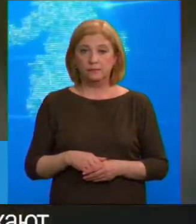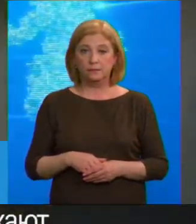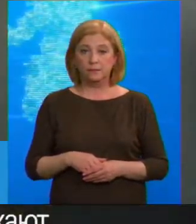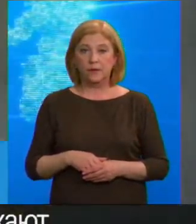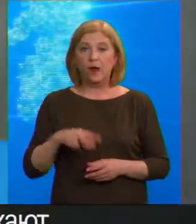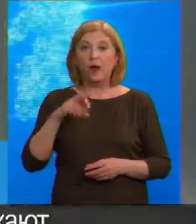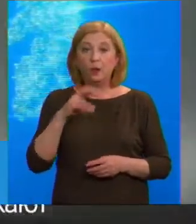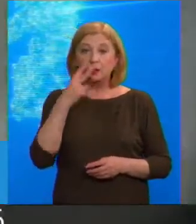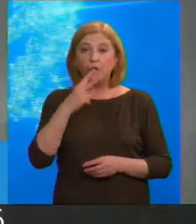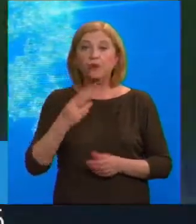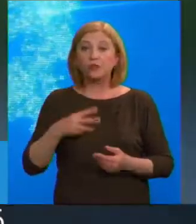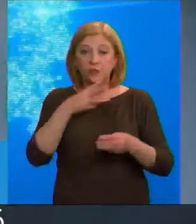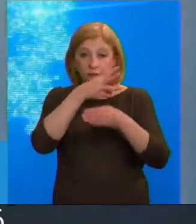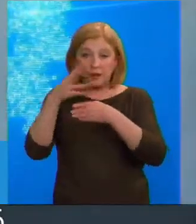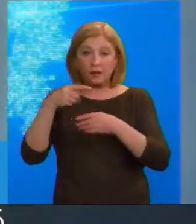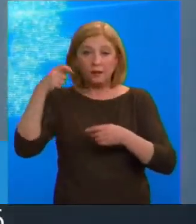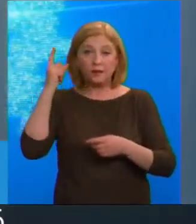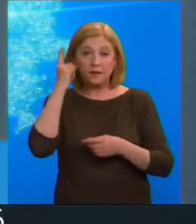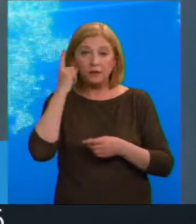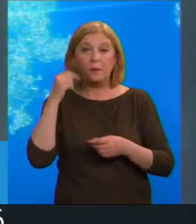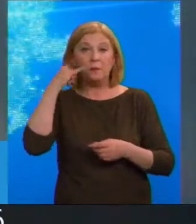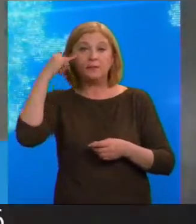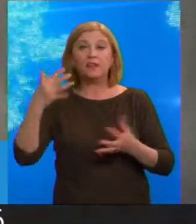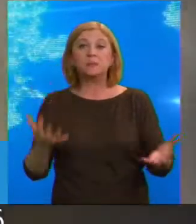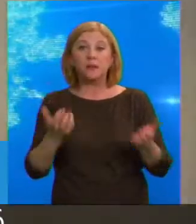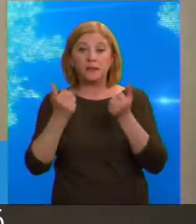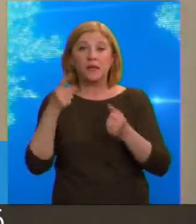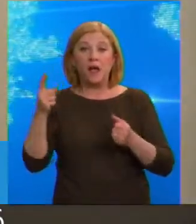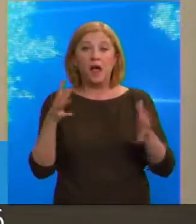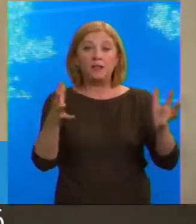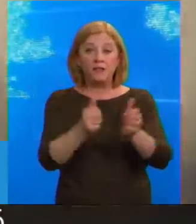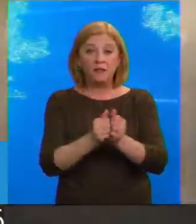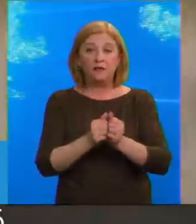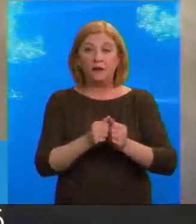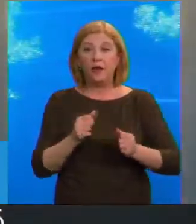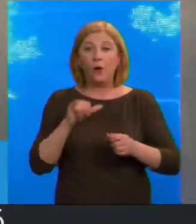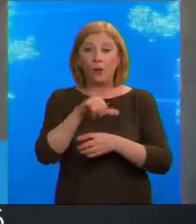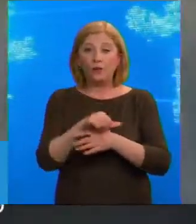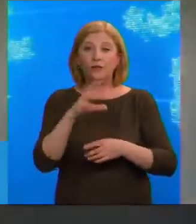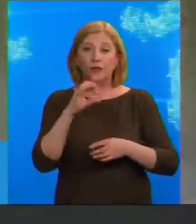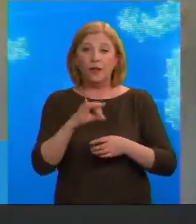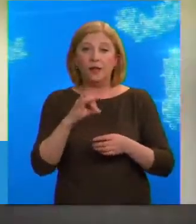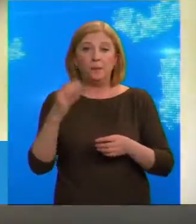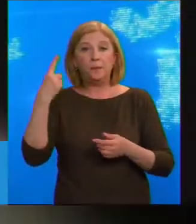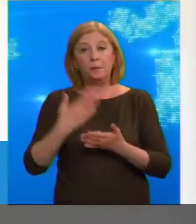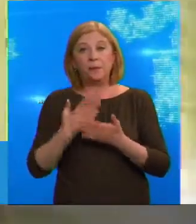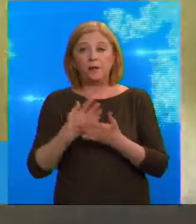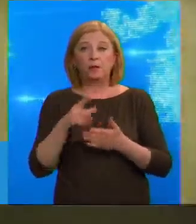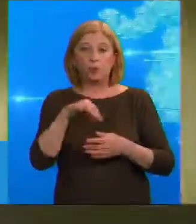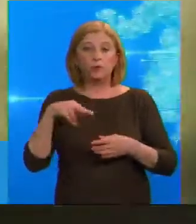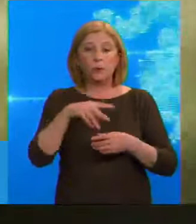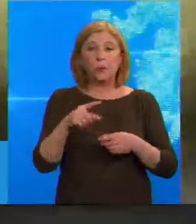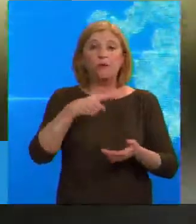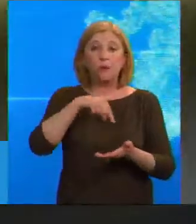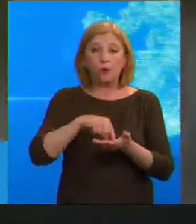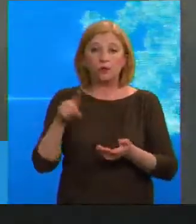Лось увидели жители, сняли на камеру мобильного телефона, а затем позвонили спасателям. Они выловили гостя и отвезли в лес. Жители Озерска предполагают, что сахатый забрел в город из-за того,